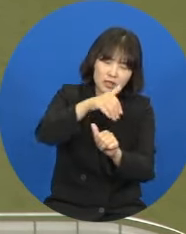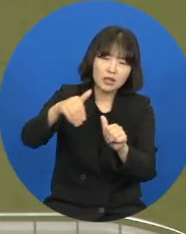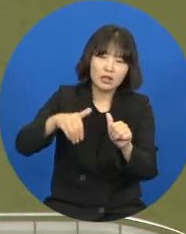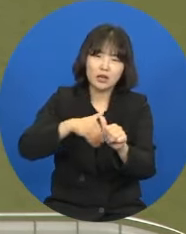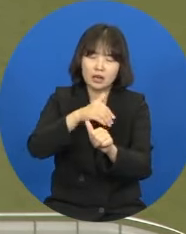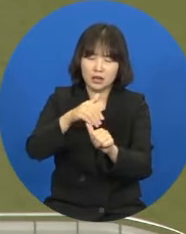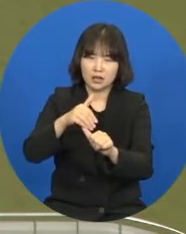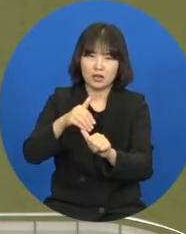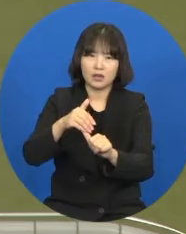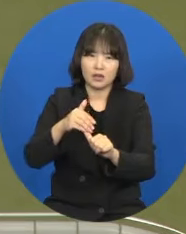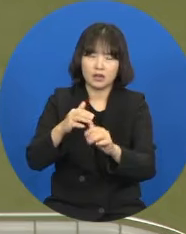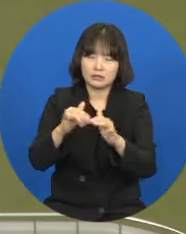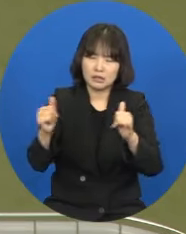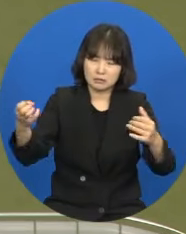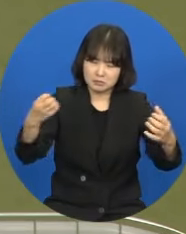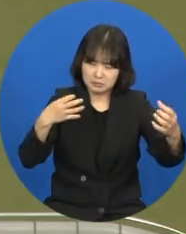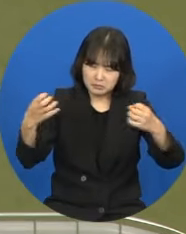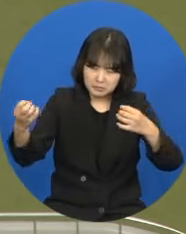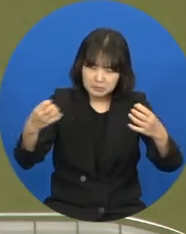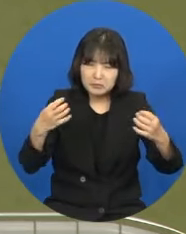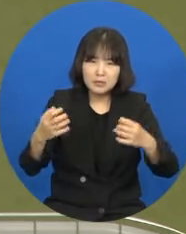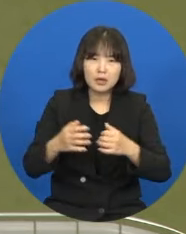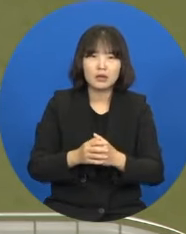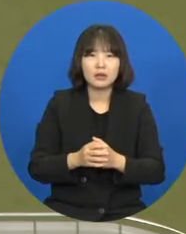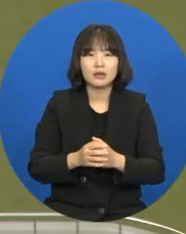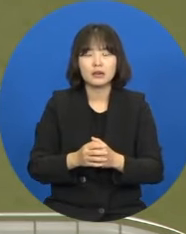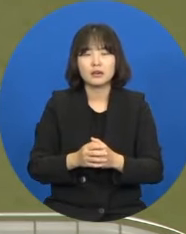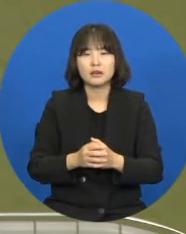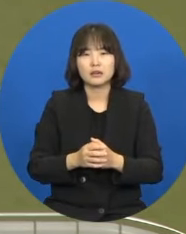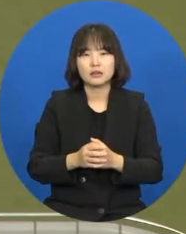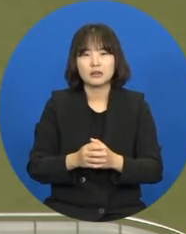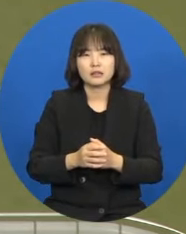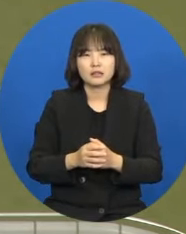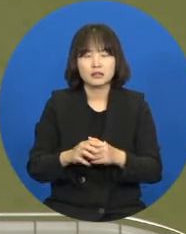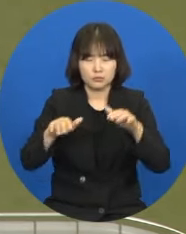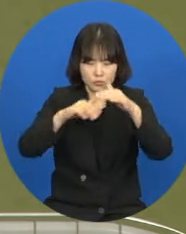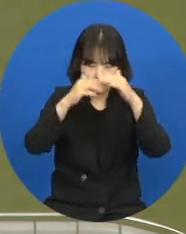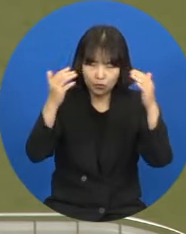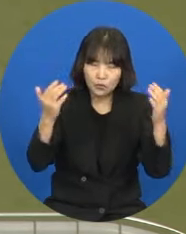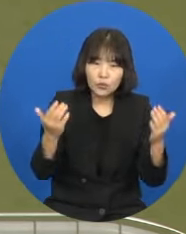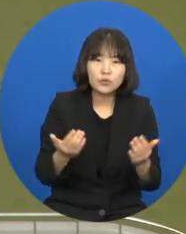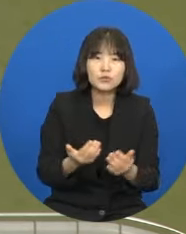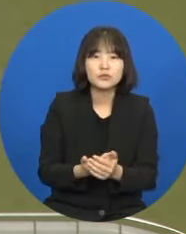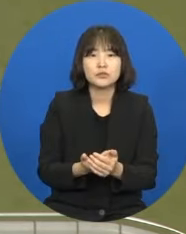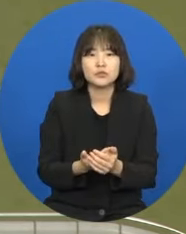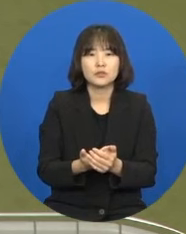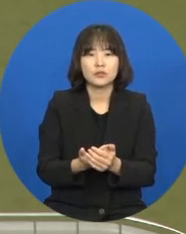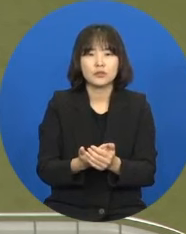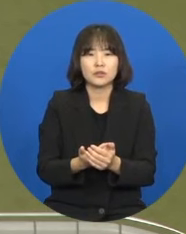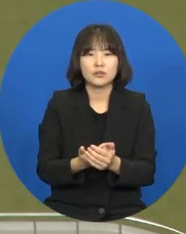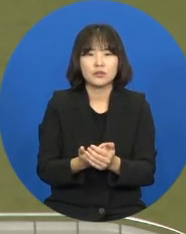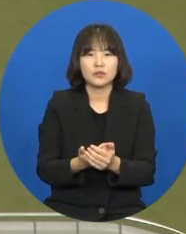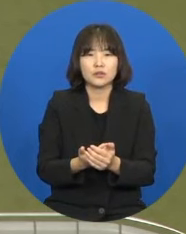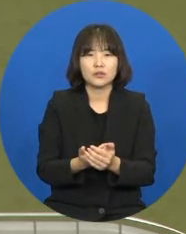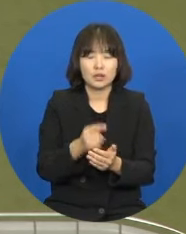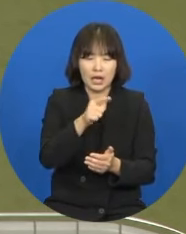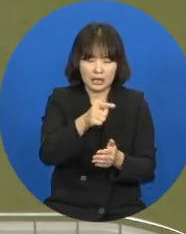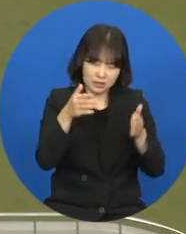사람들의 말과 우리를 사랑하는 이들의 말과 모든 것은 모든 이정표가 한을